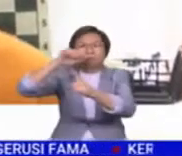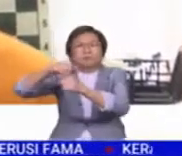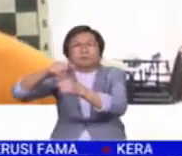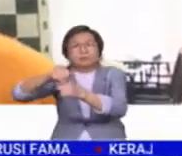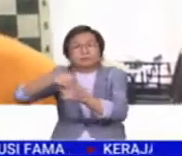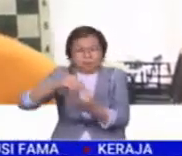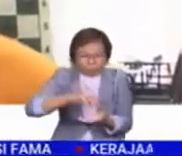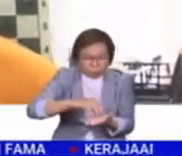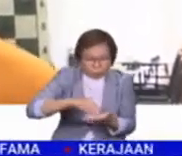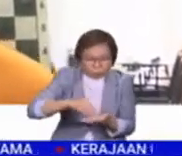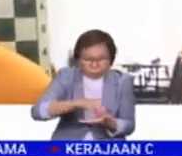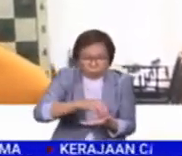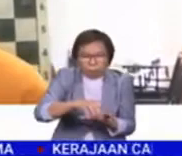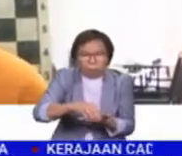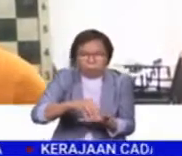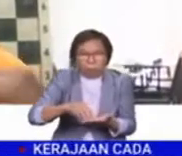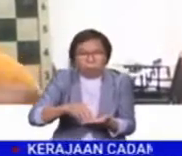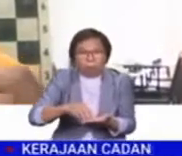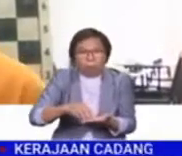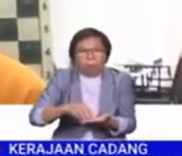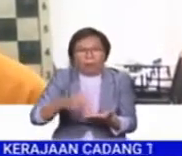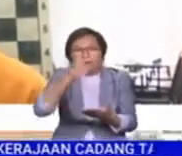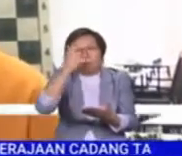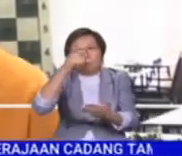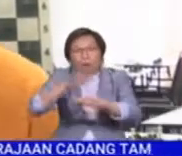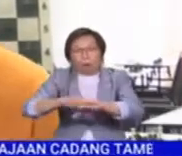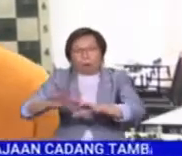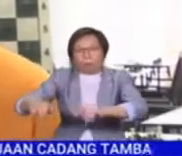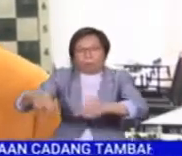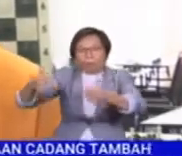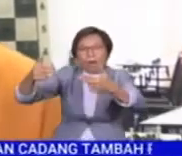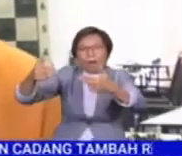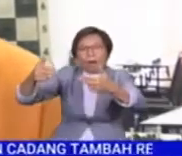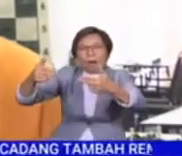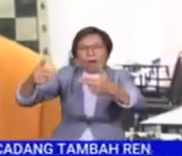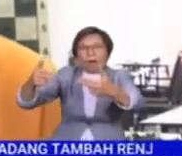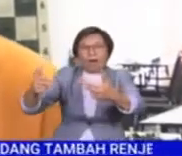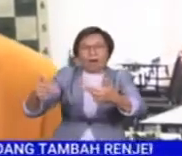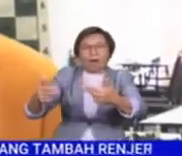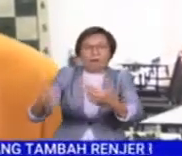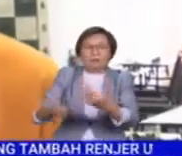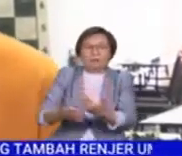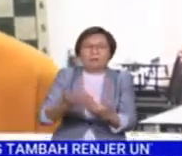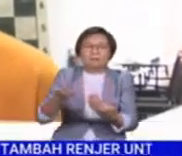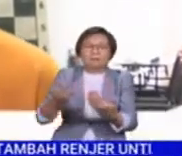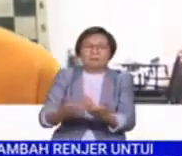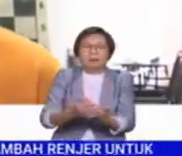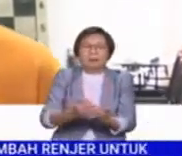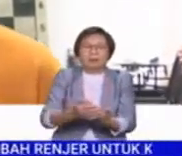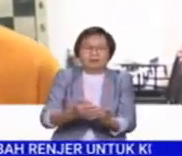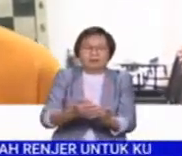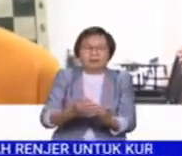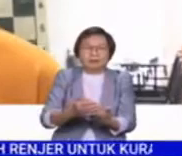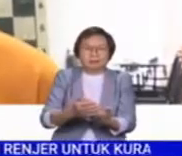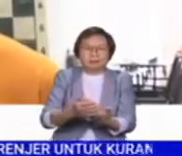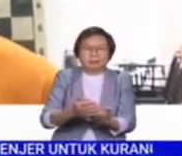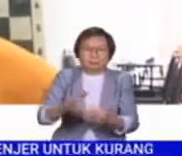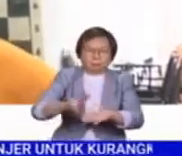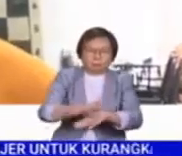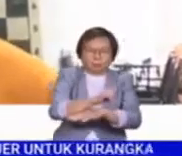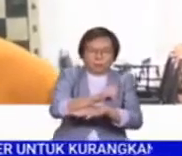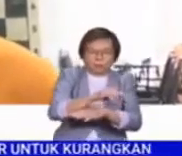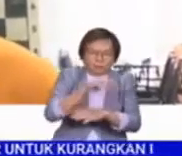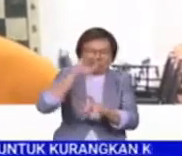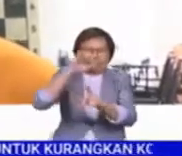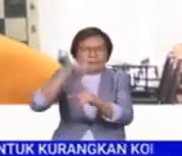catur. Disebabkan semua ini online and engine pun senang diakses. So the chances